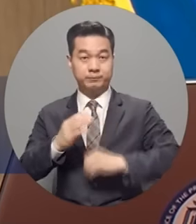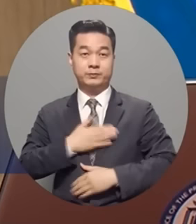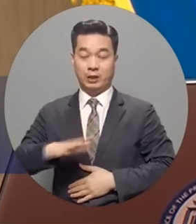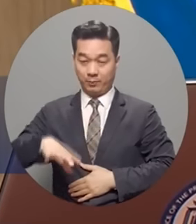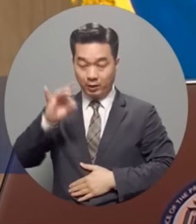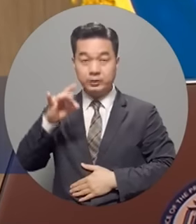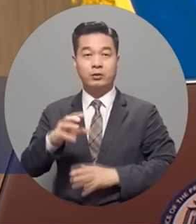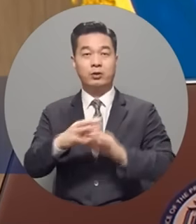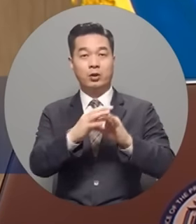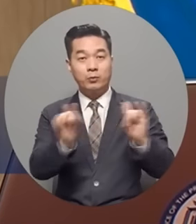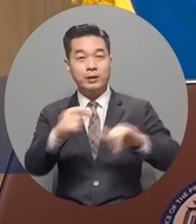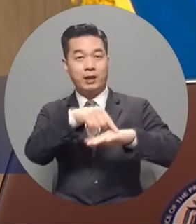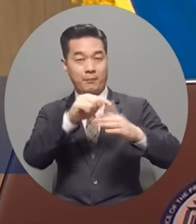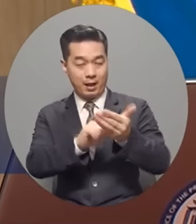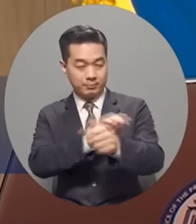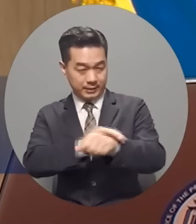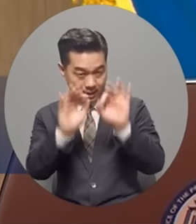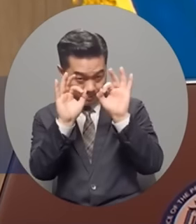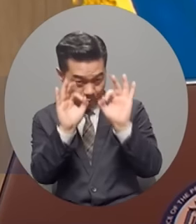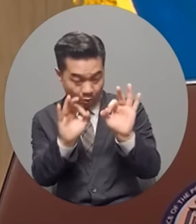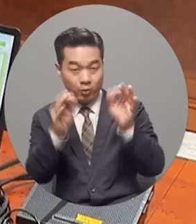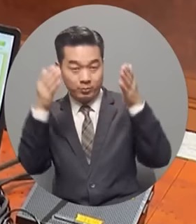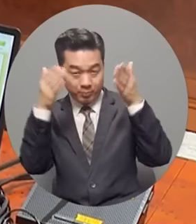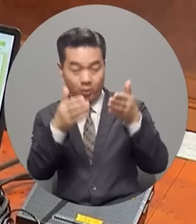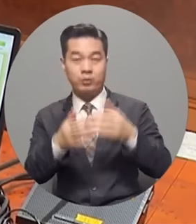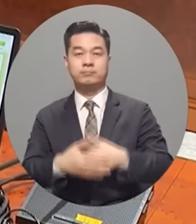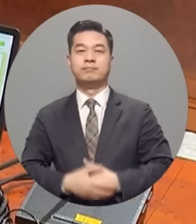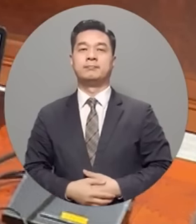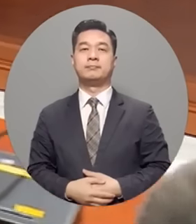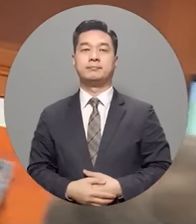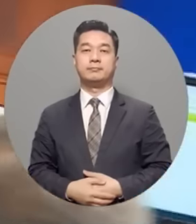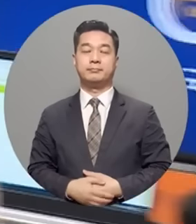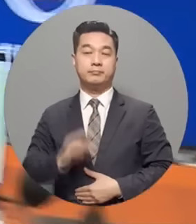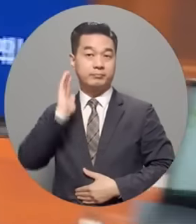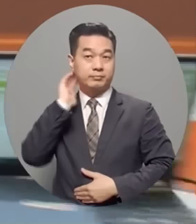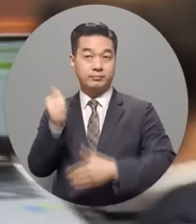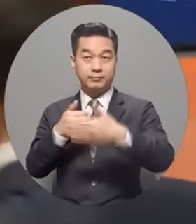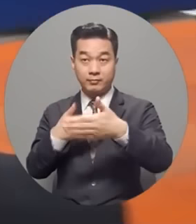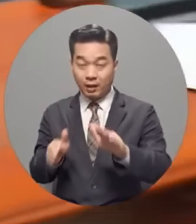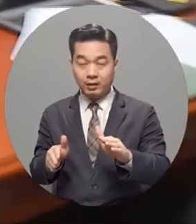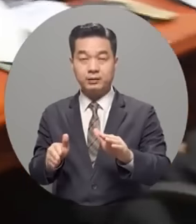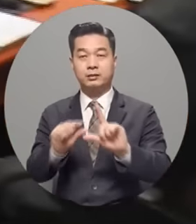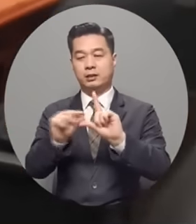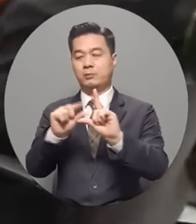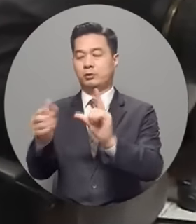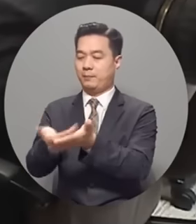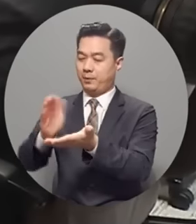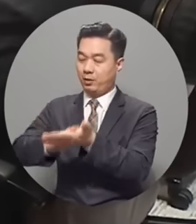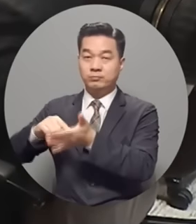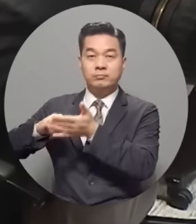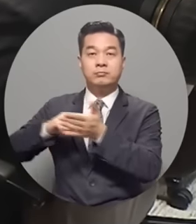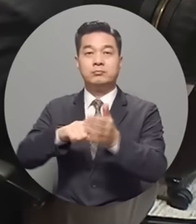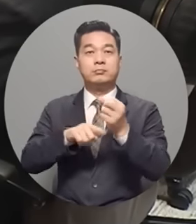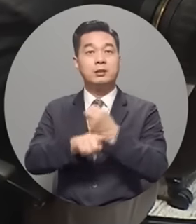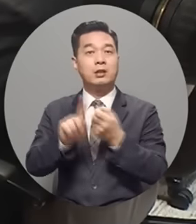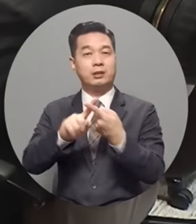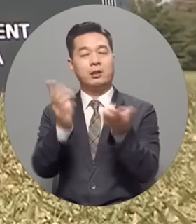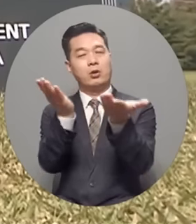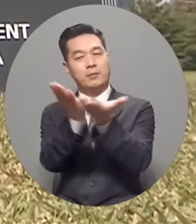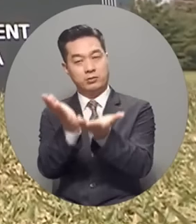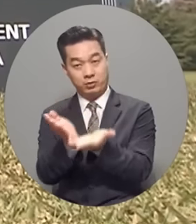저부터 민심을 경청하겠습니다. 대통령실 일부 개편을 추진하는 배경도 이에 맞춰져